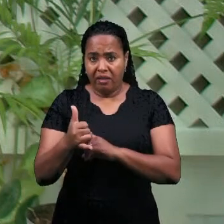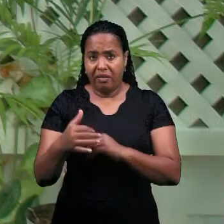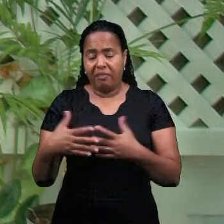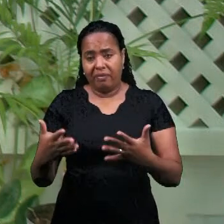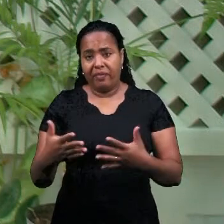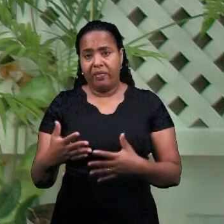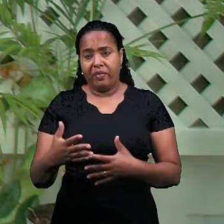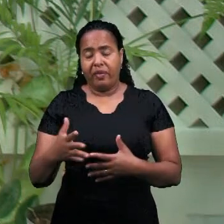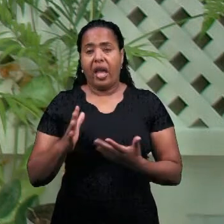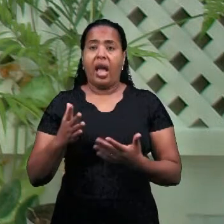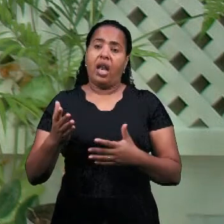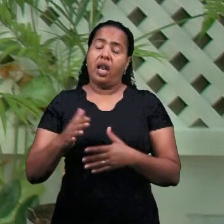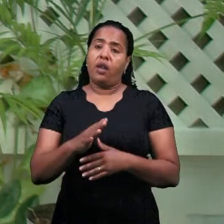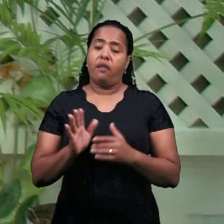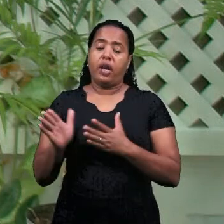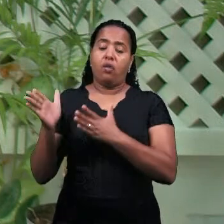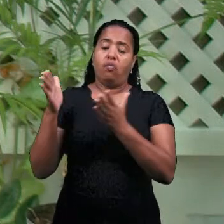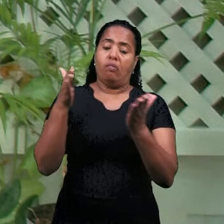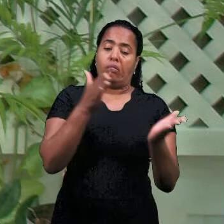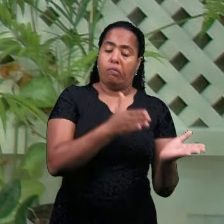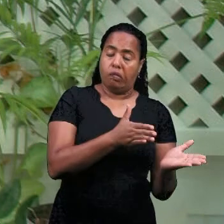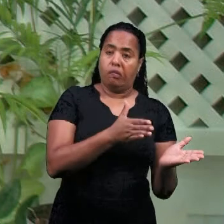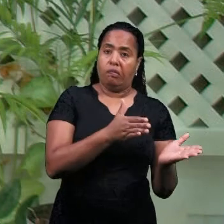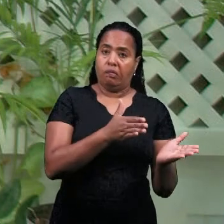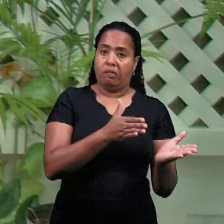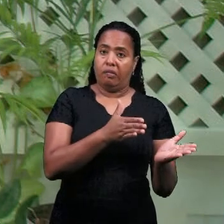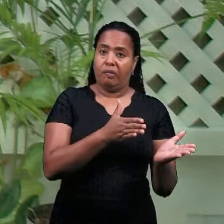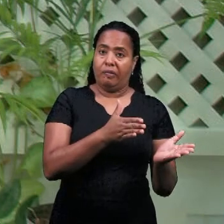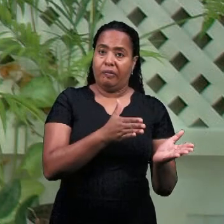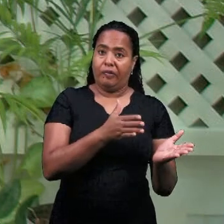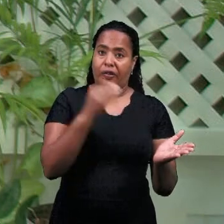elle ne va pas mourir spirituellement.